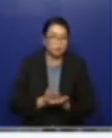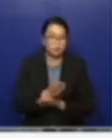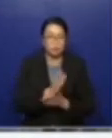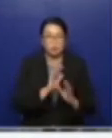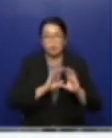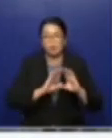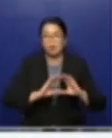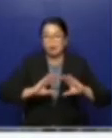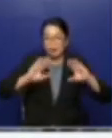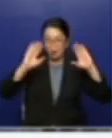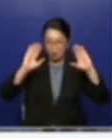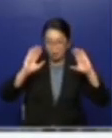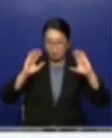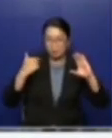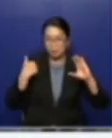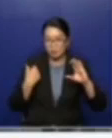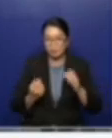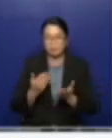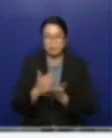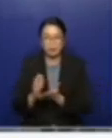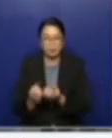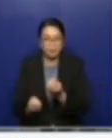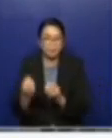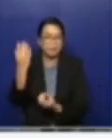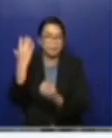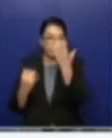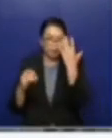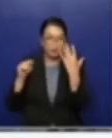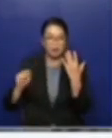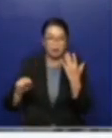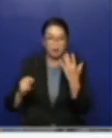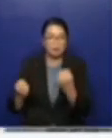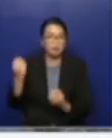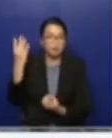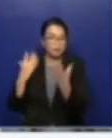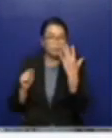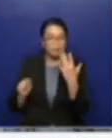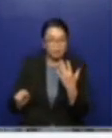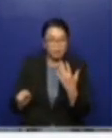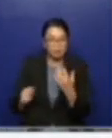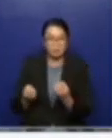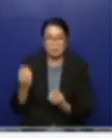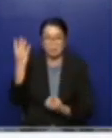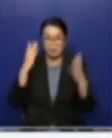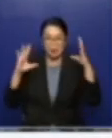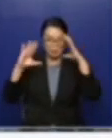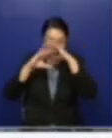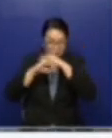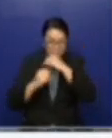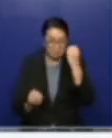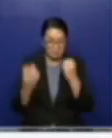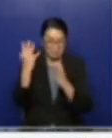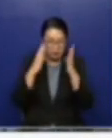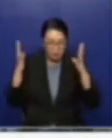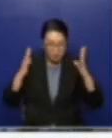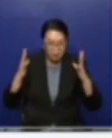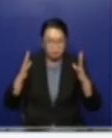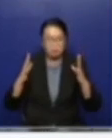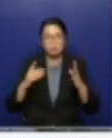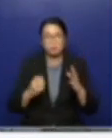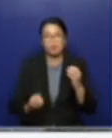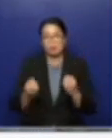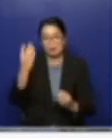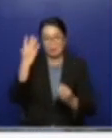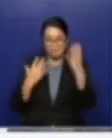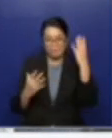ก็เป็นป่าสงวนแน่นอนครับเมื่อมีป่าทึบป่าหนาก็เรียก